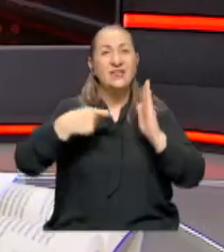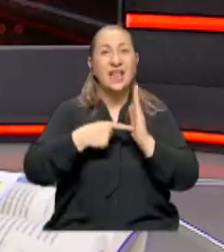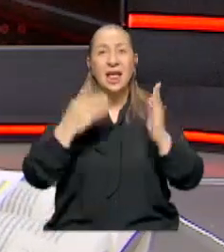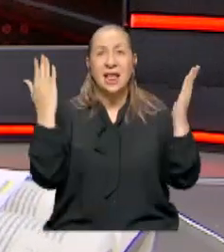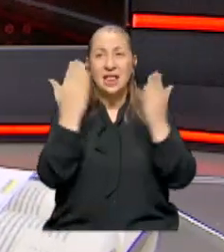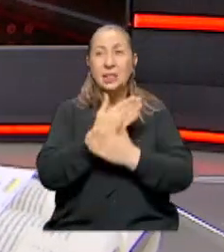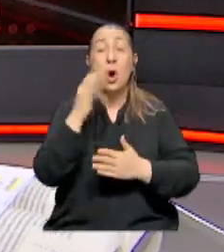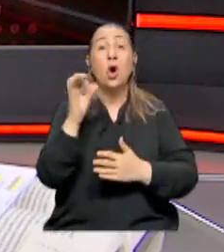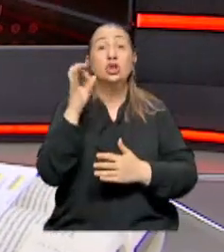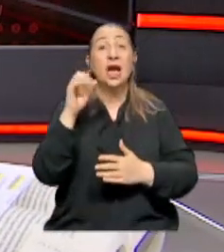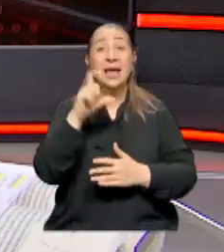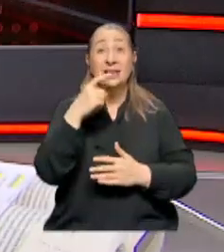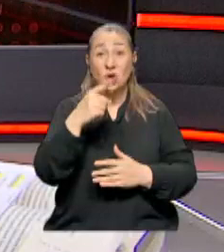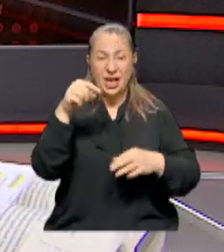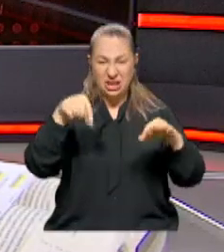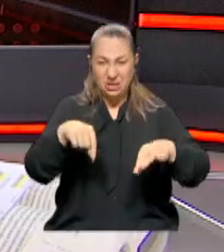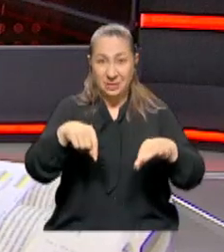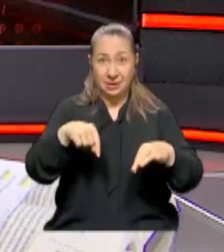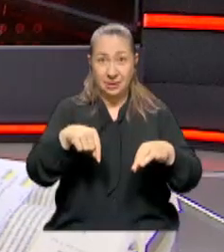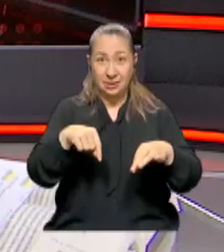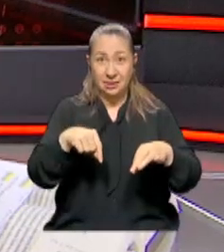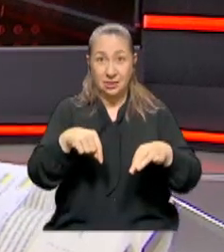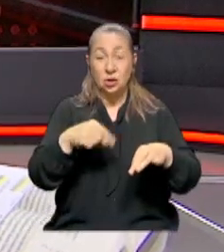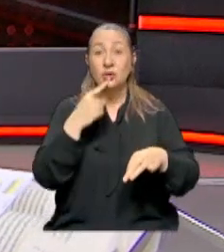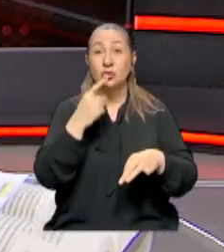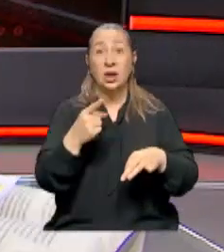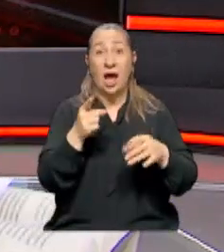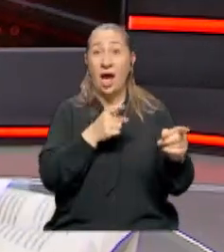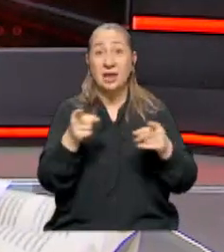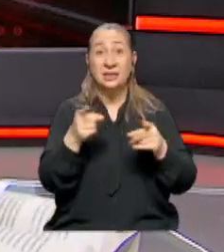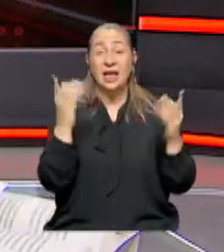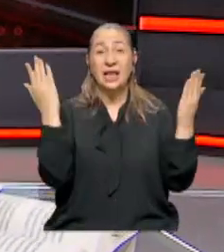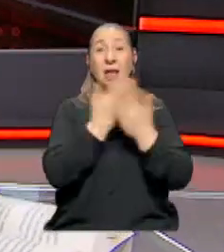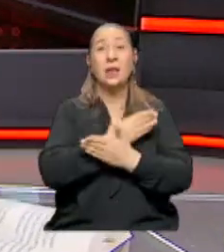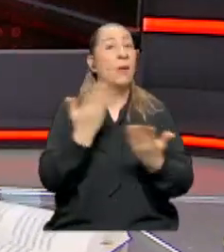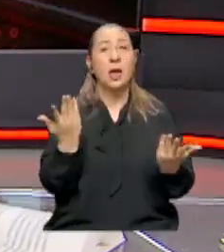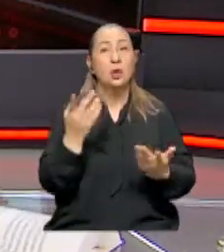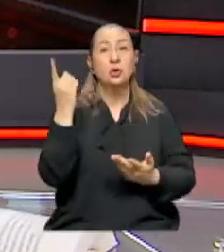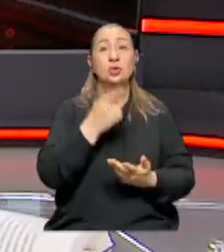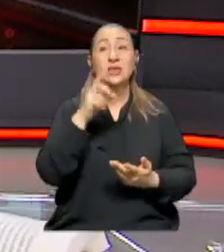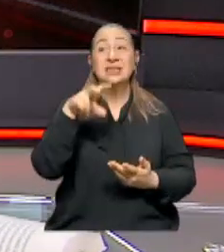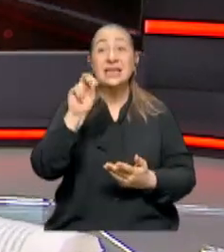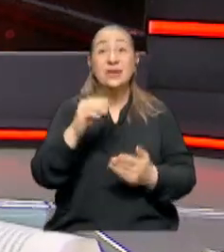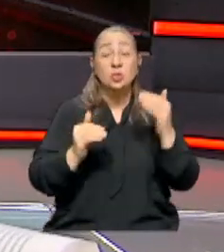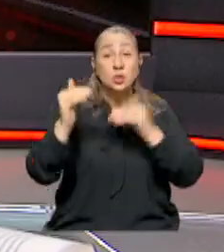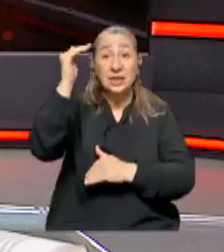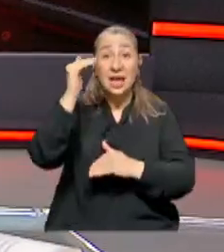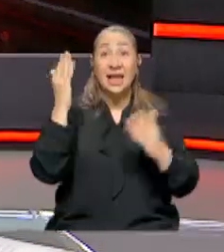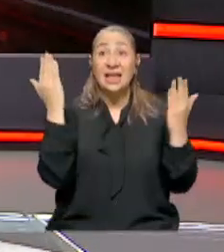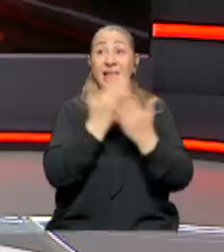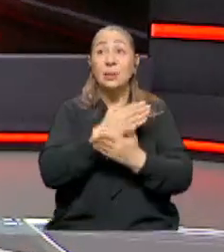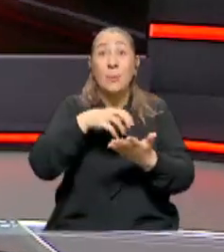yani Ocak ayında söylediğiyle şimdi söylediği arasındaki yanında Payı yüzde sekseni üzerinde